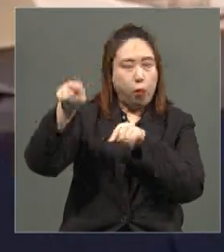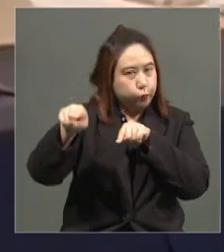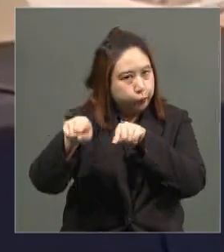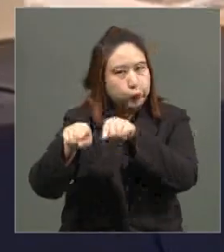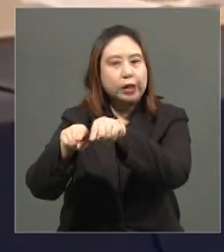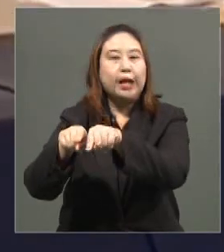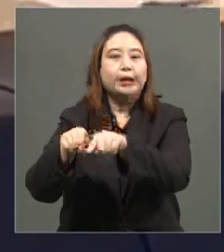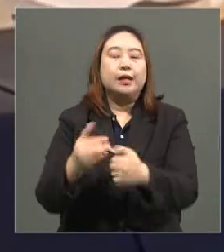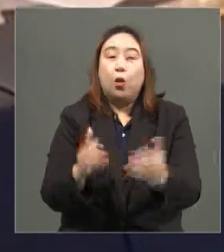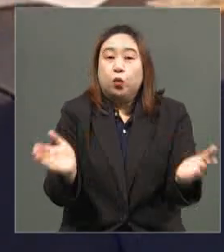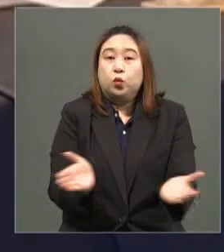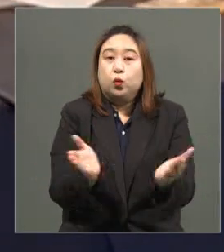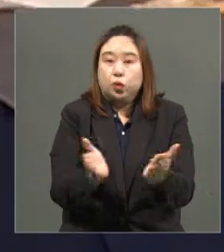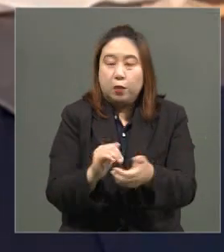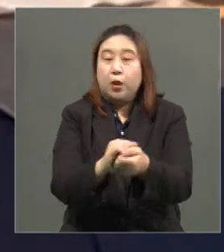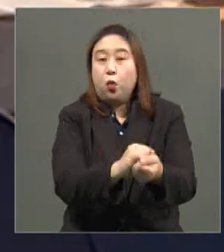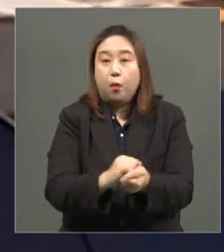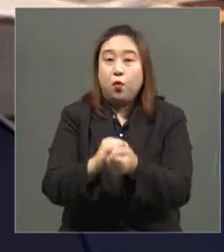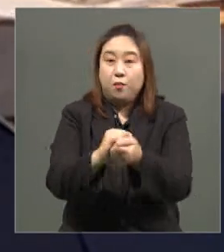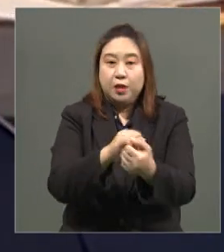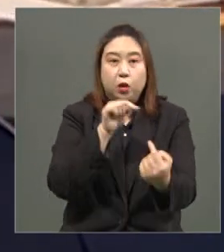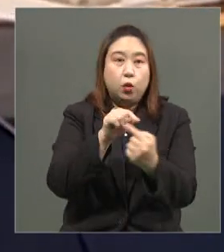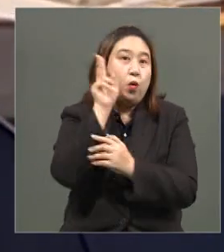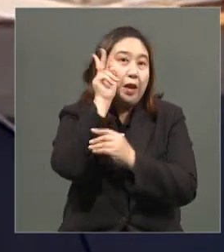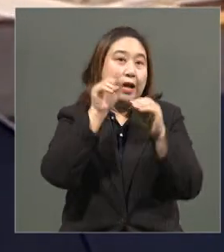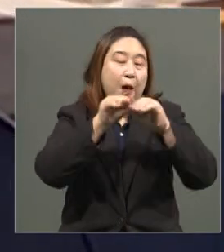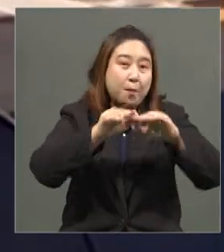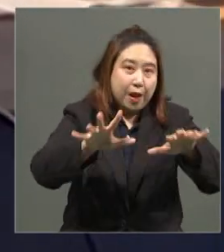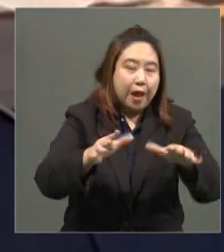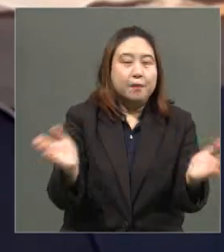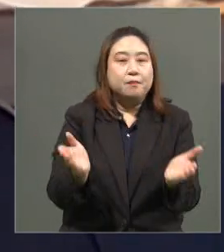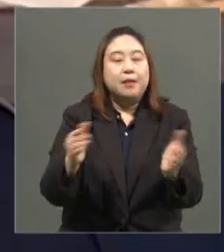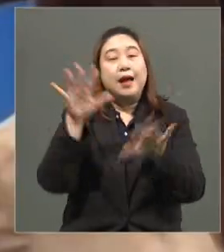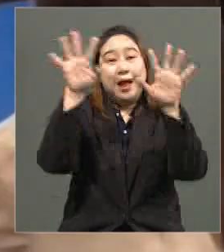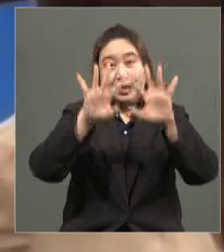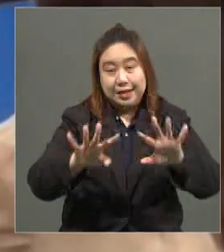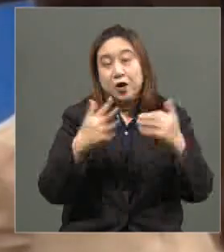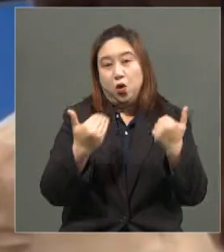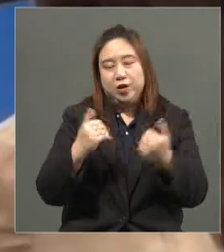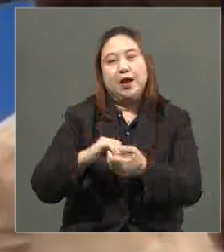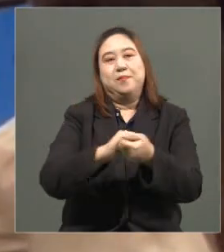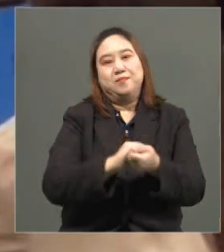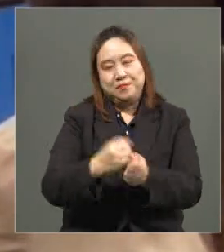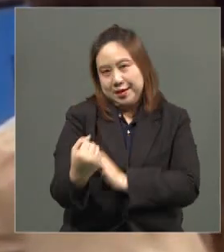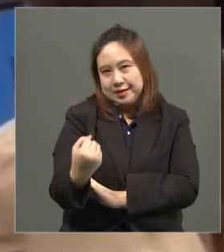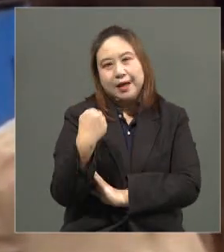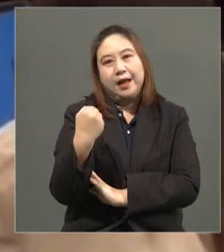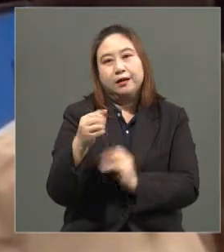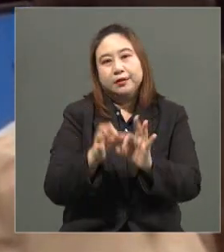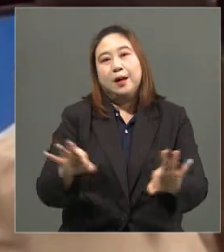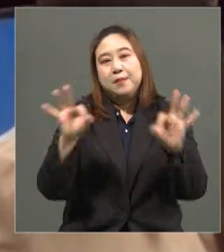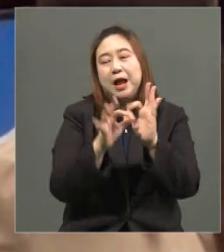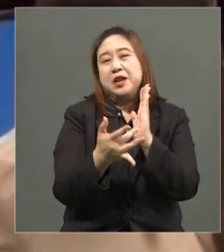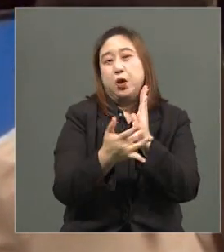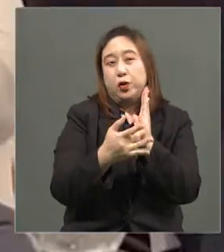ส่งเสริมความร่วมมือด้านสื่อสารมวลชนเพื่อสร้างความแข็งแกร่งให้ภูมิภาคอาเซียนในยุคดิจิทอลโดยเฉพาะในด้านเทคโนโลยีปัญญา